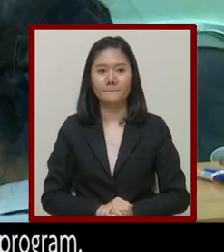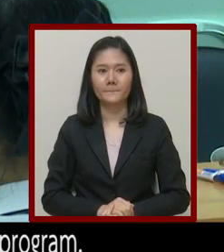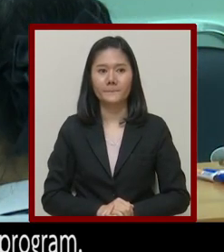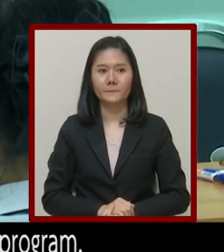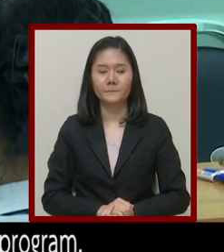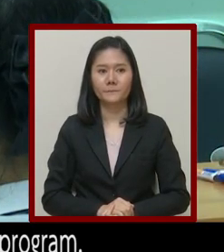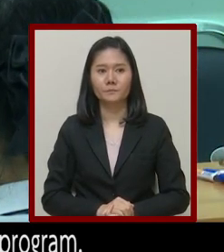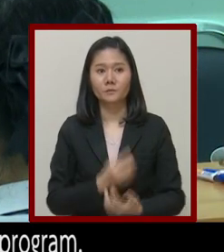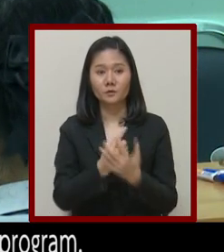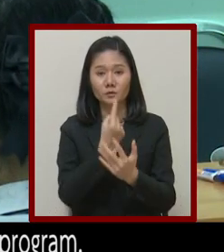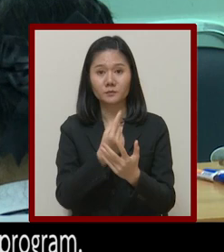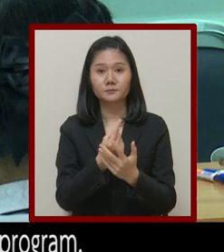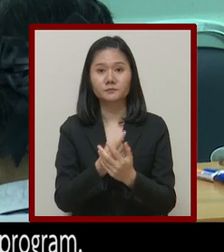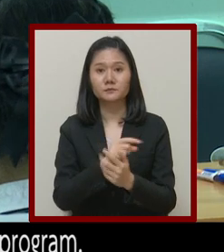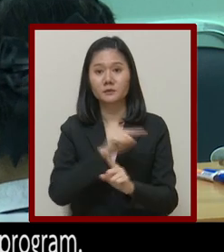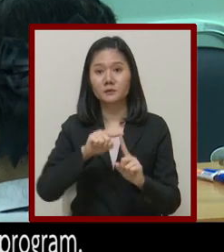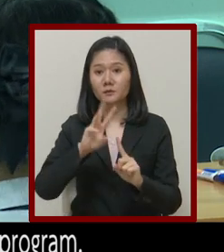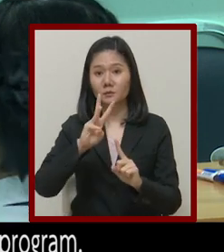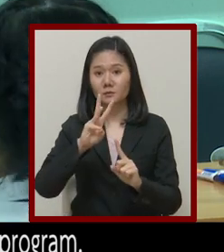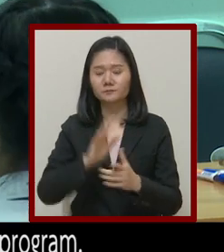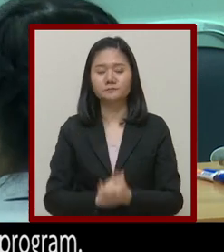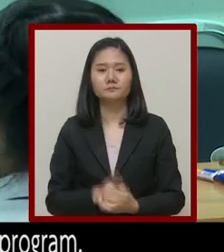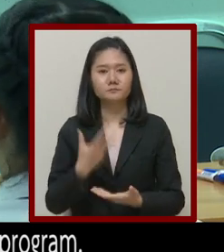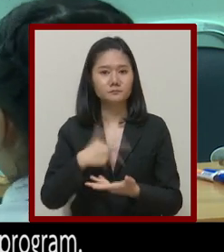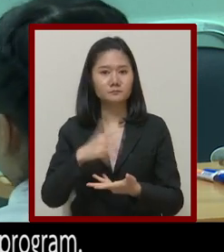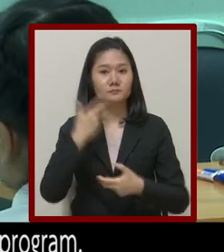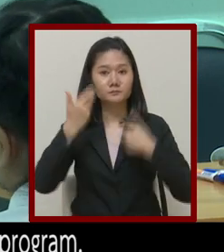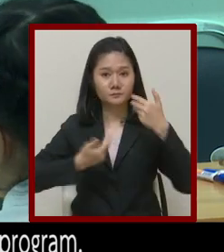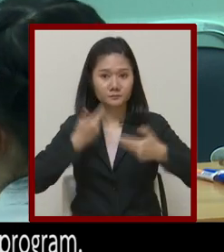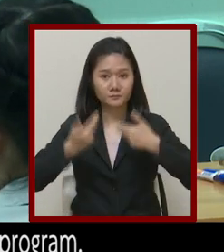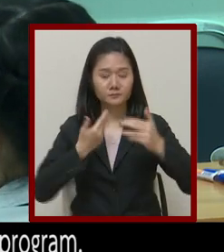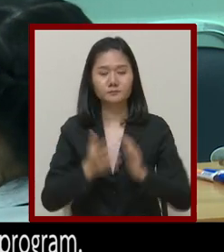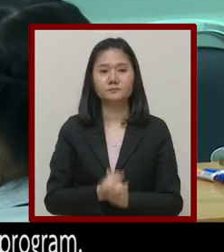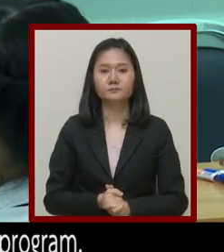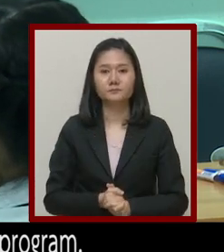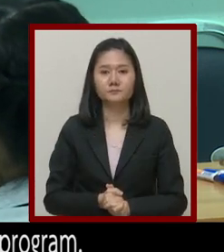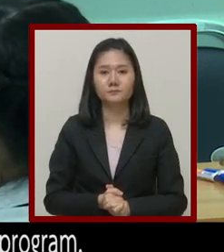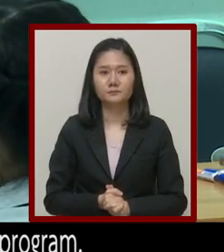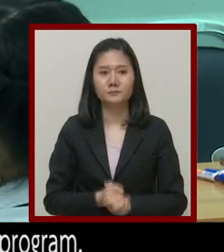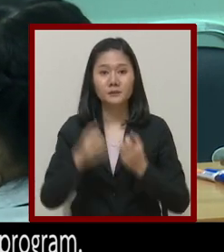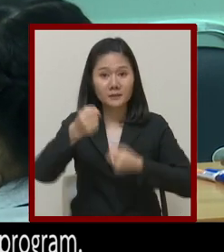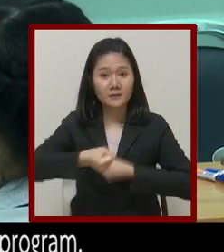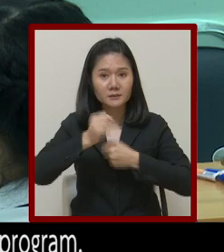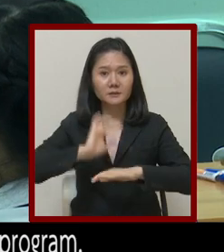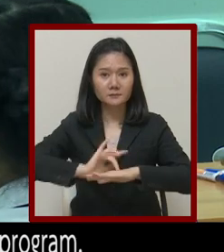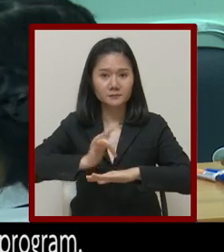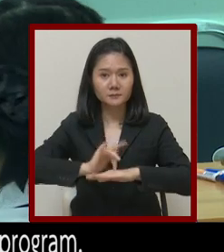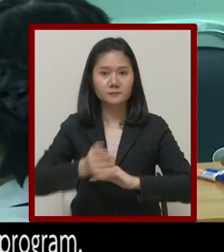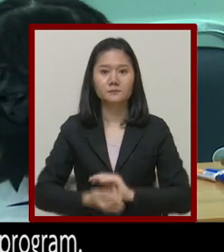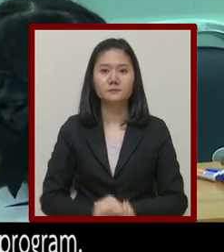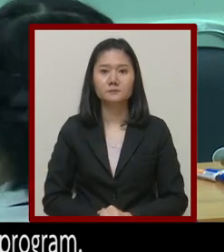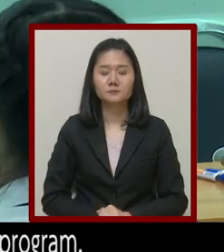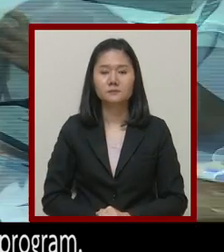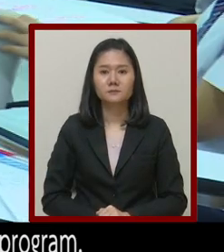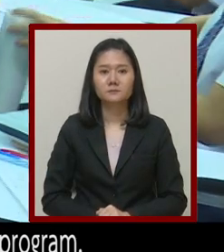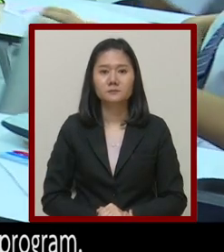ต่อไปเชิญตัวแทนกลุ่มที่6นะคะออกมานำเสนอกิจกรรมโปรแกรมนำเที่ยวเกษตรธรรมชาติค่ะเชิญค่ะ